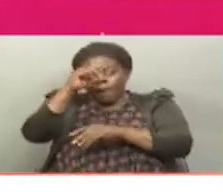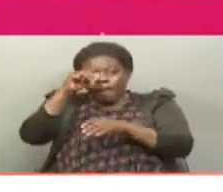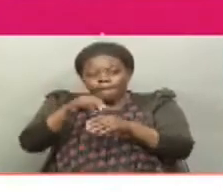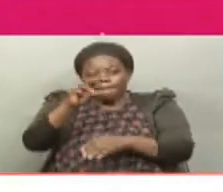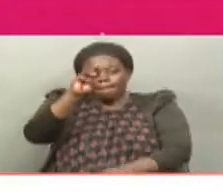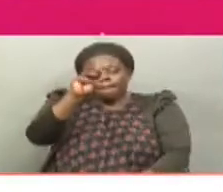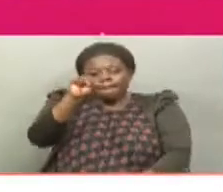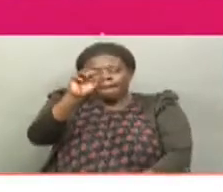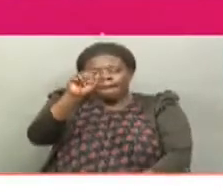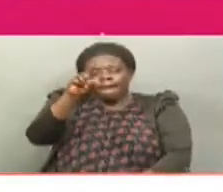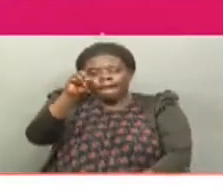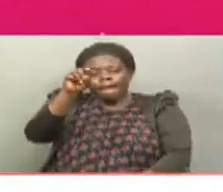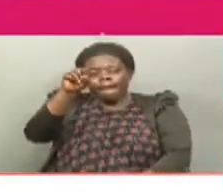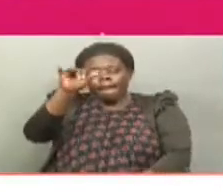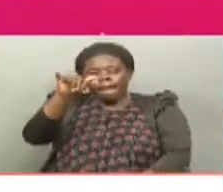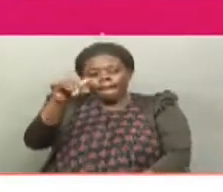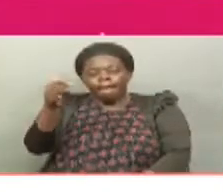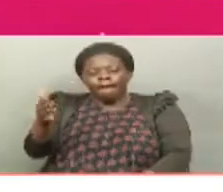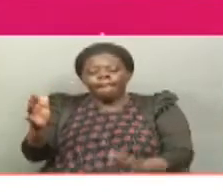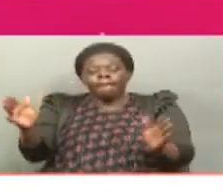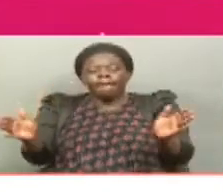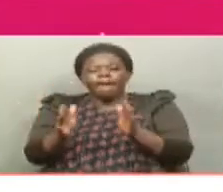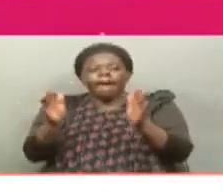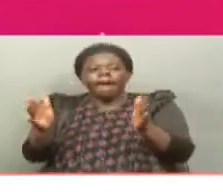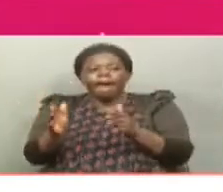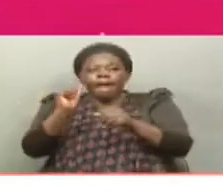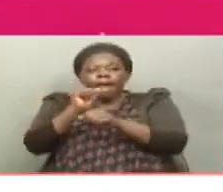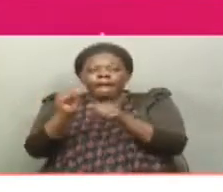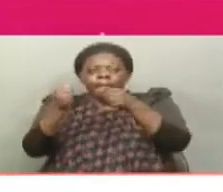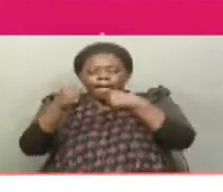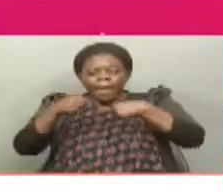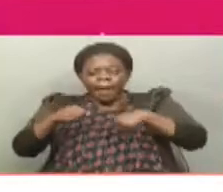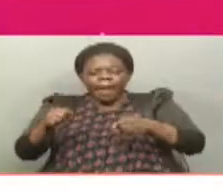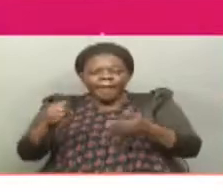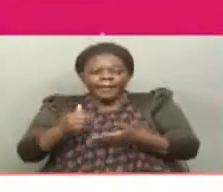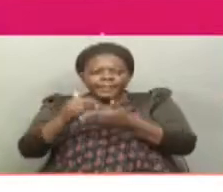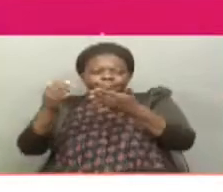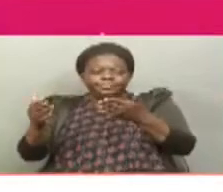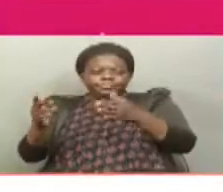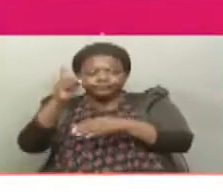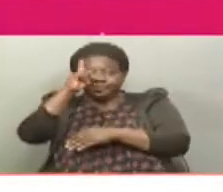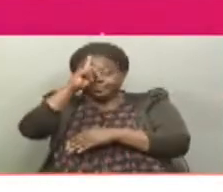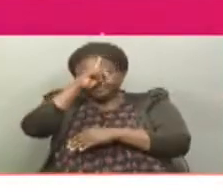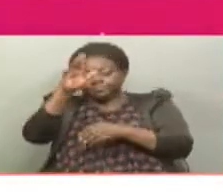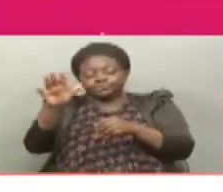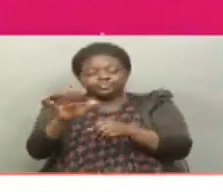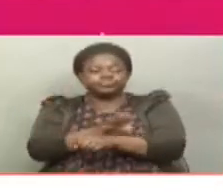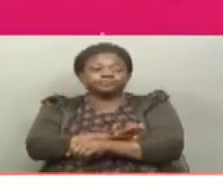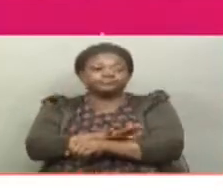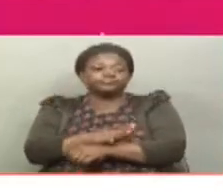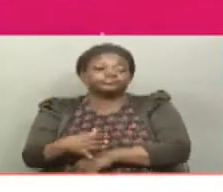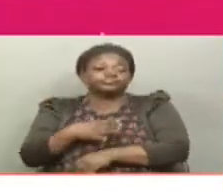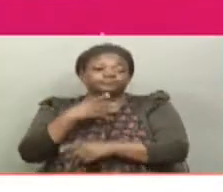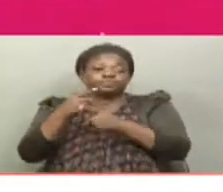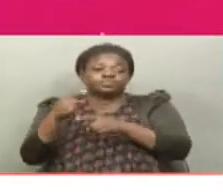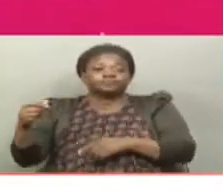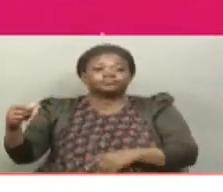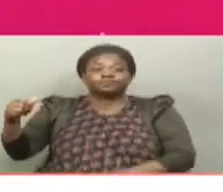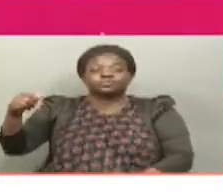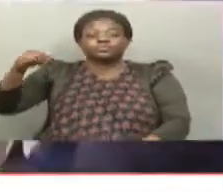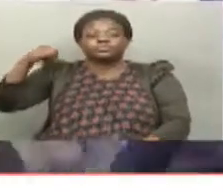Makindye mituba esatu okubazaamu amaanyi mirimu gye bakola okuyimirizaawo obwakabaka kulambula kuno ya kutandise